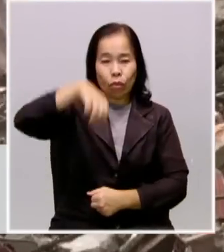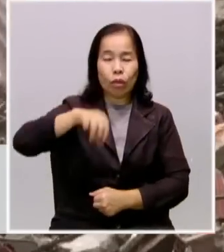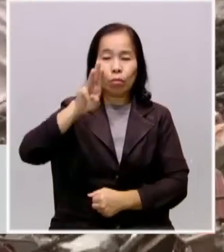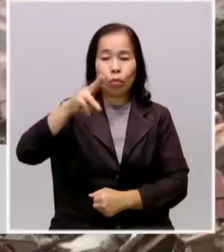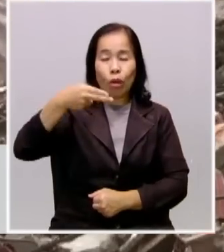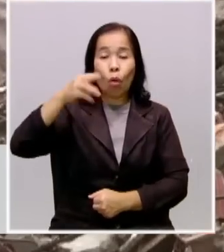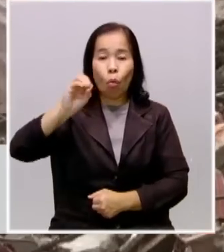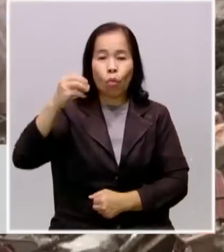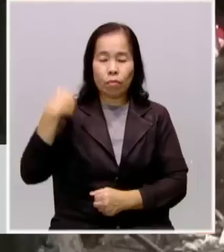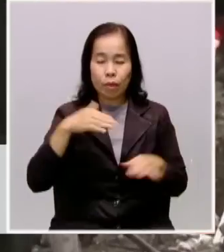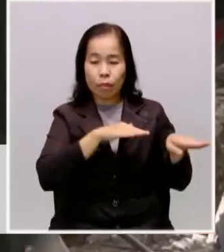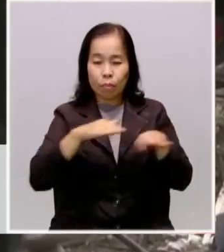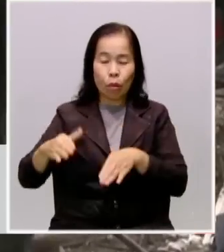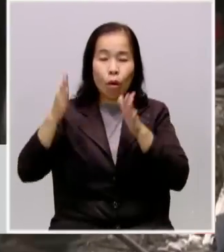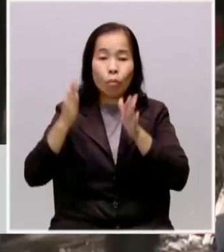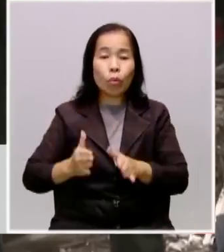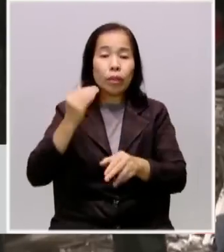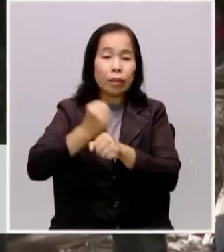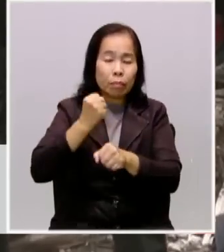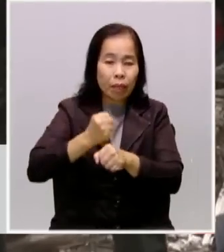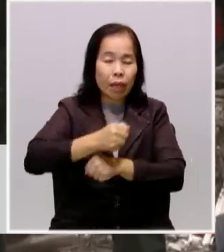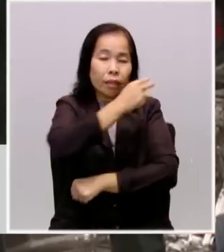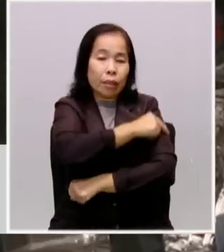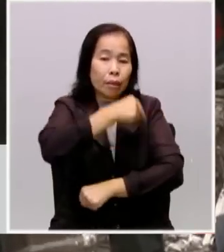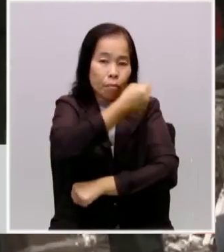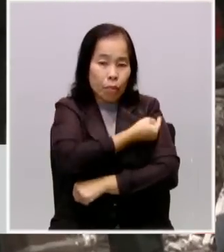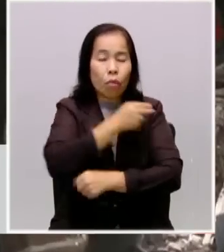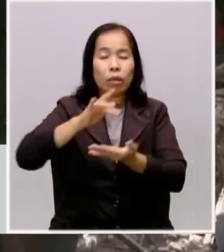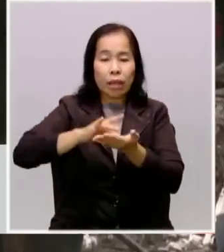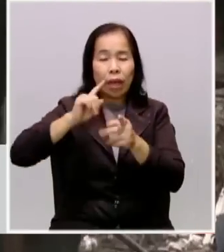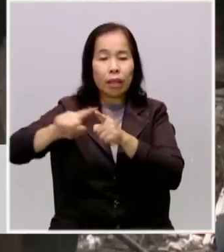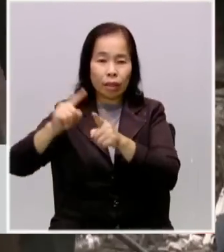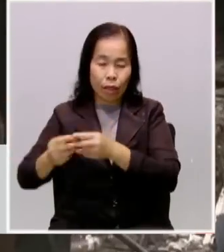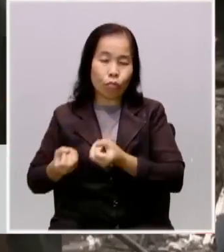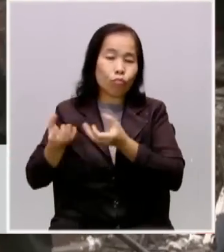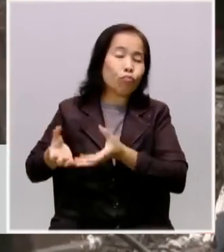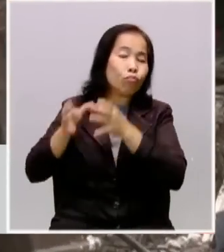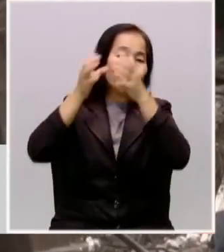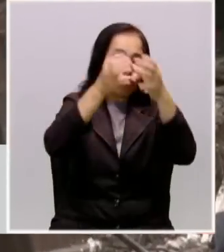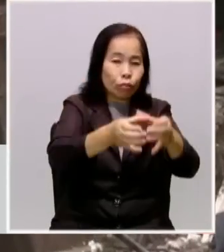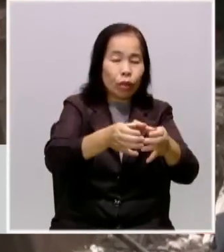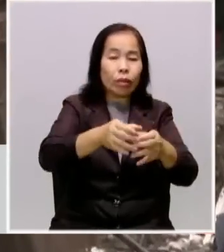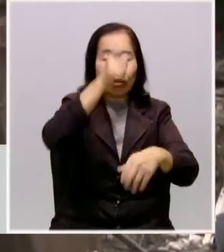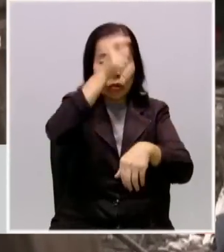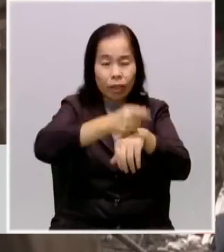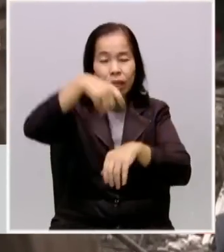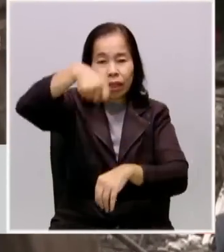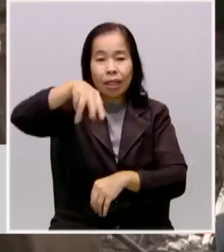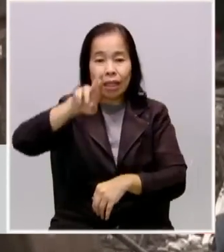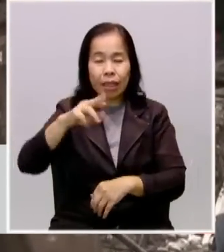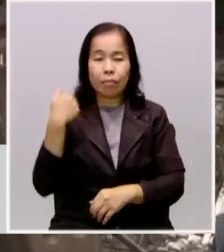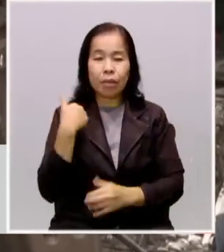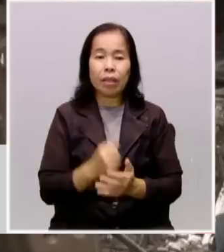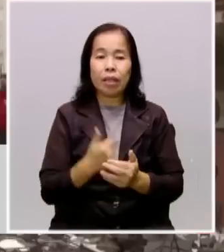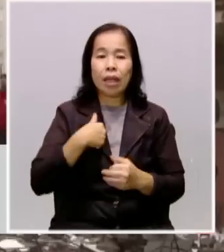ส่งทีมผู้เชี่ยวชาญและเที่ยวบินบรรทุกเวชภัณฑ์ไปยังตุรกีและซีเรียแล้วโดยจะส่งคณะเจ้าหน้าที่ระดับสูงเพื่อประสานงานใน